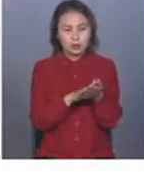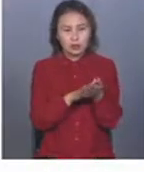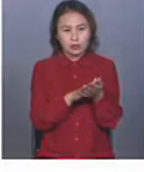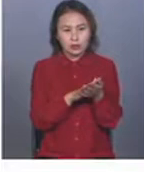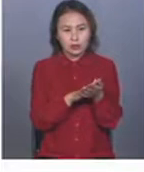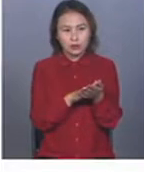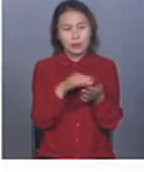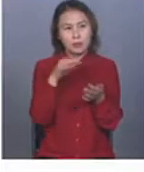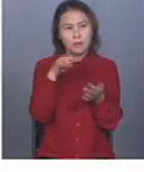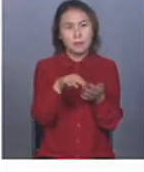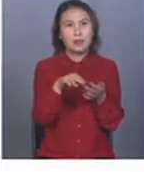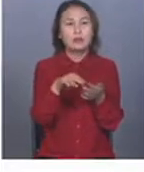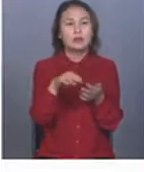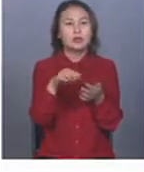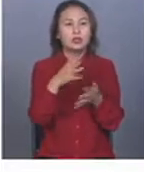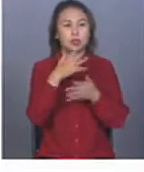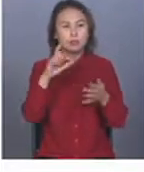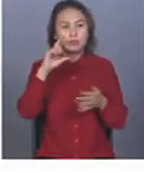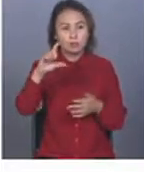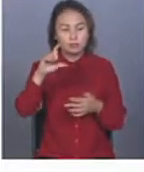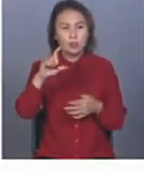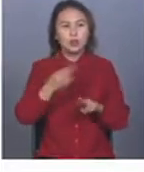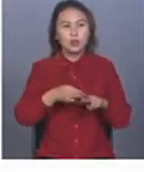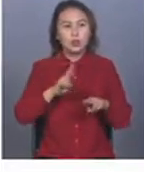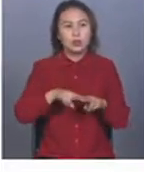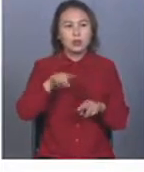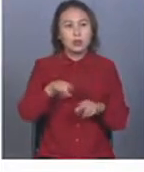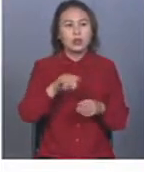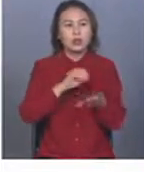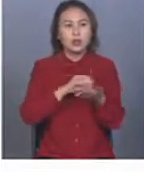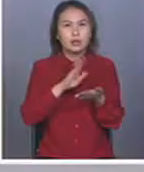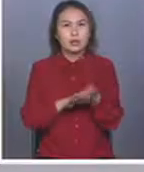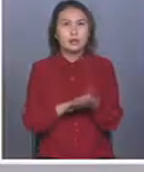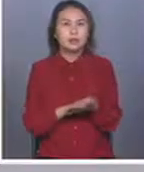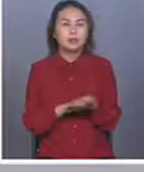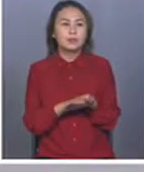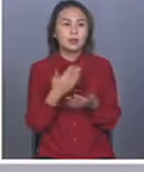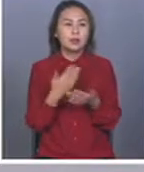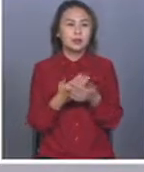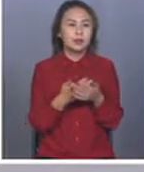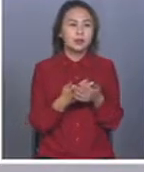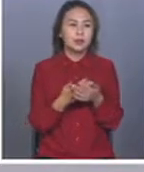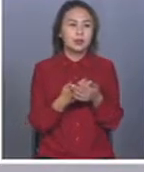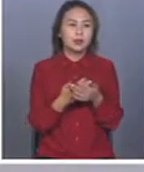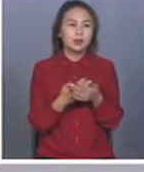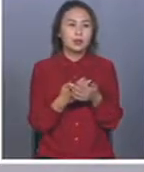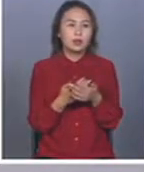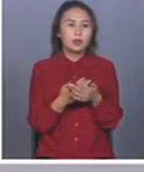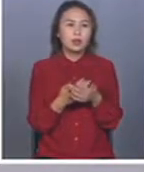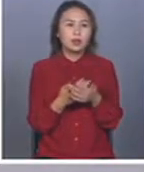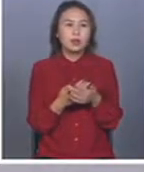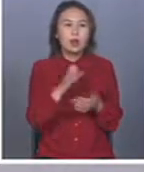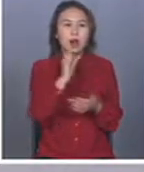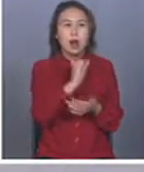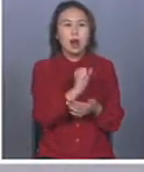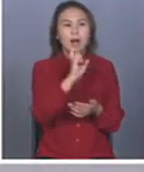әріппен белгіленеді және осы әріпті өрнекпен жазылады. Енді қарайық, бұл жерде бізде a, b